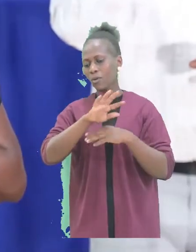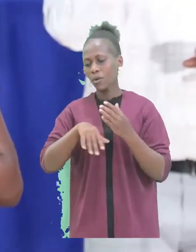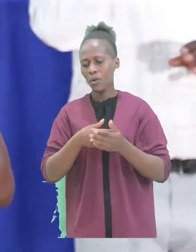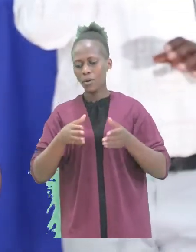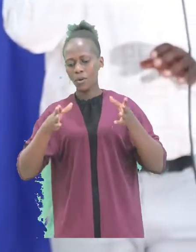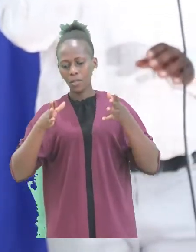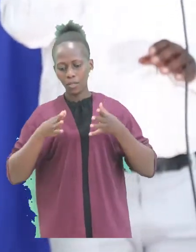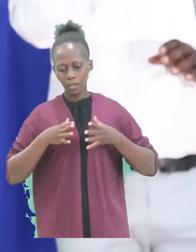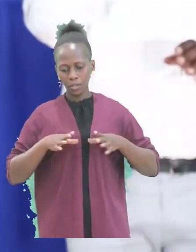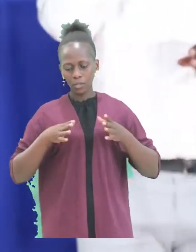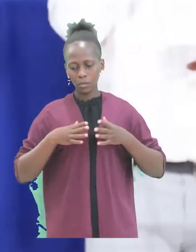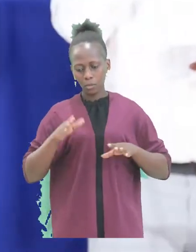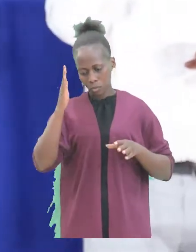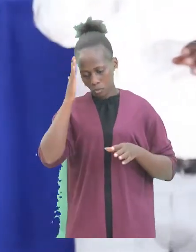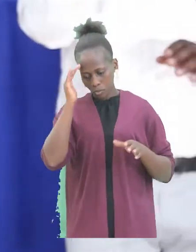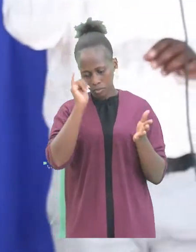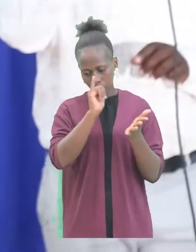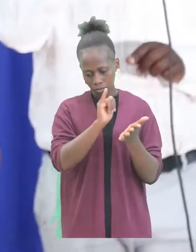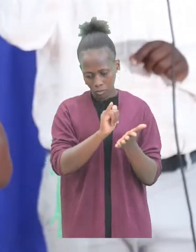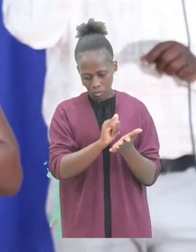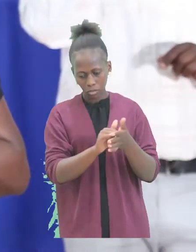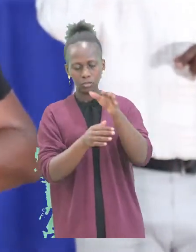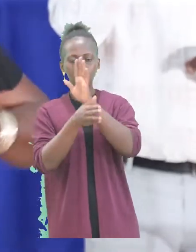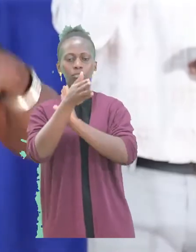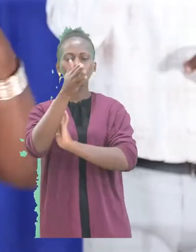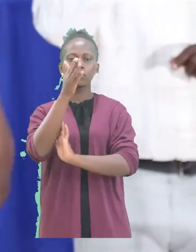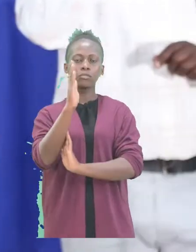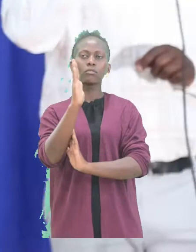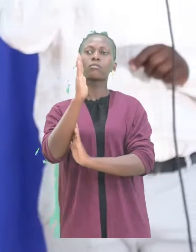naijulikane, wewe ni Mungu,